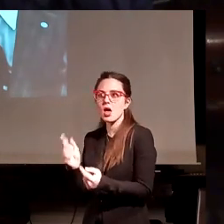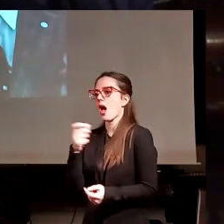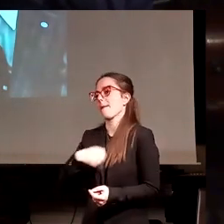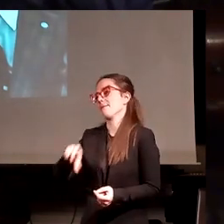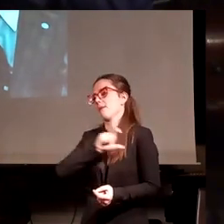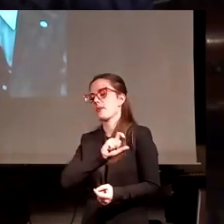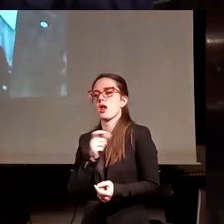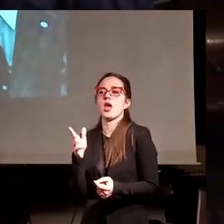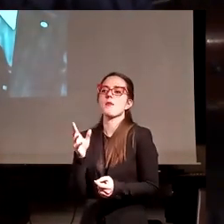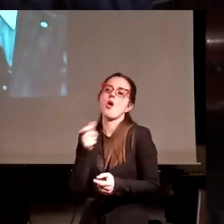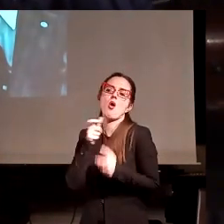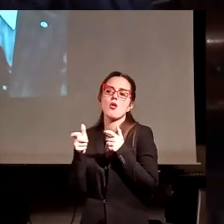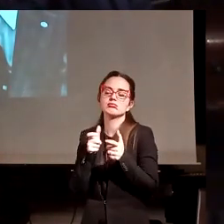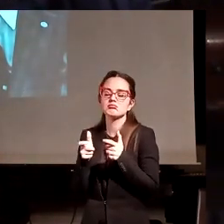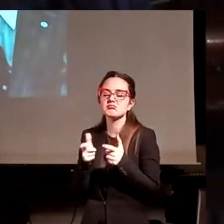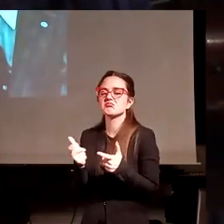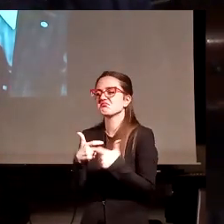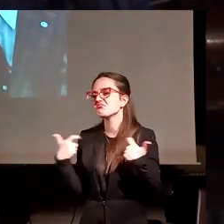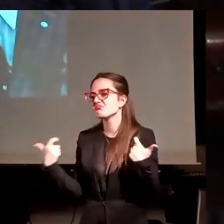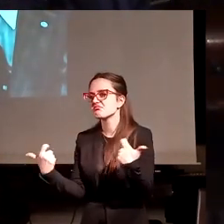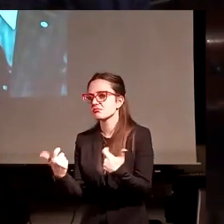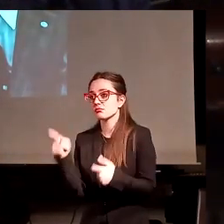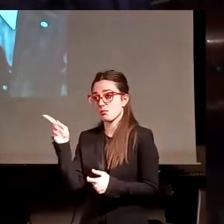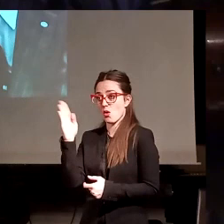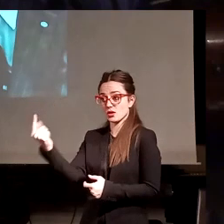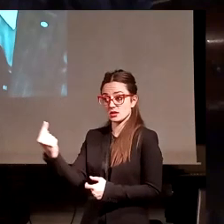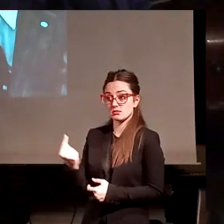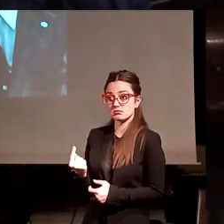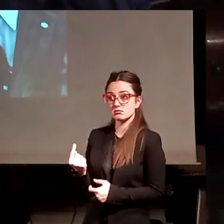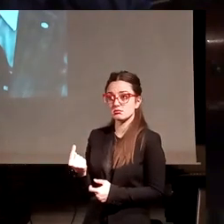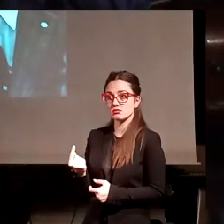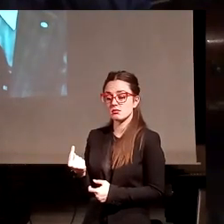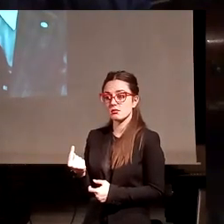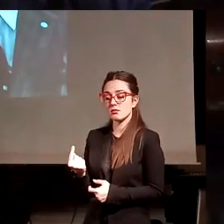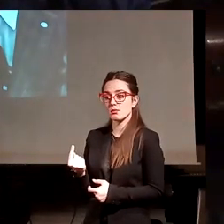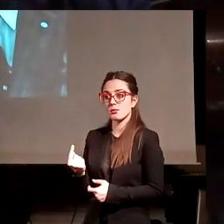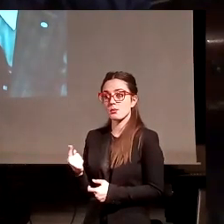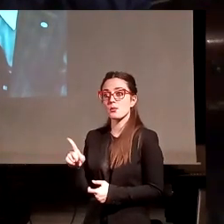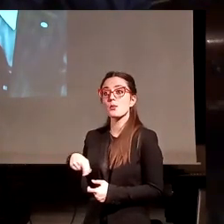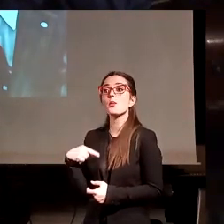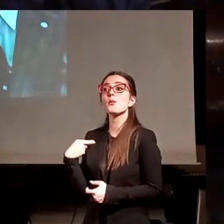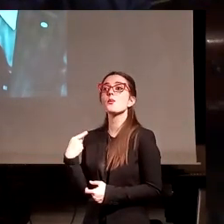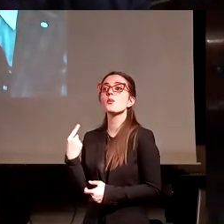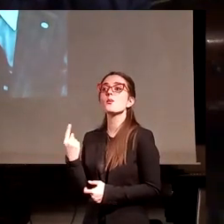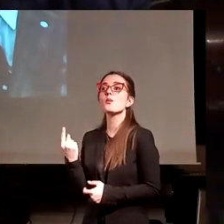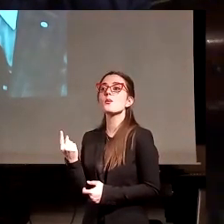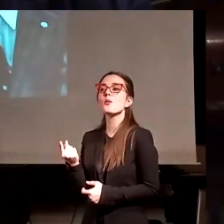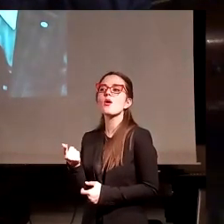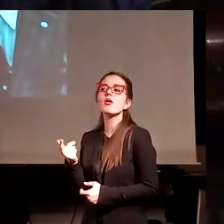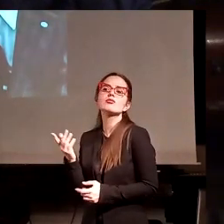fare una conferenza è insomma dopo un po mi mancavano volte